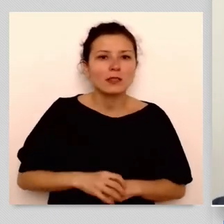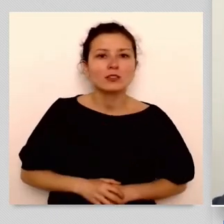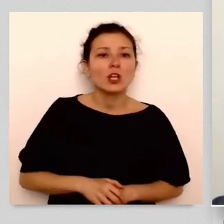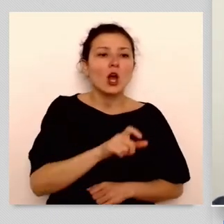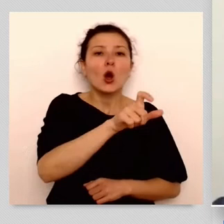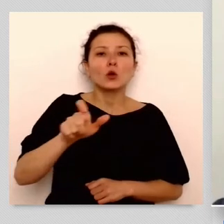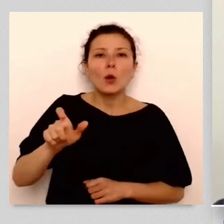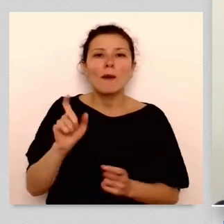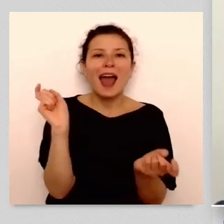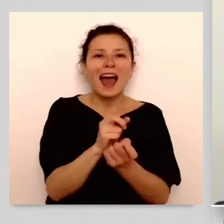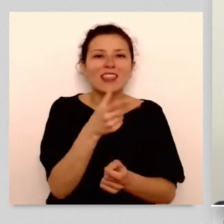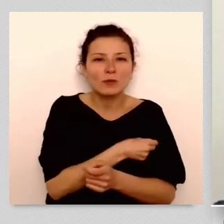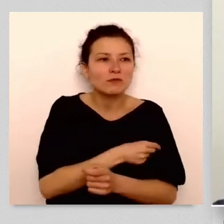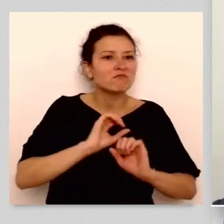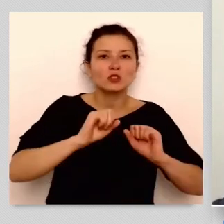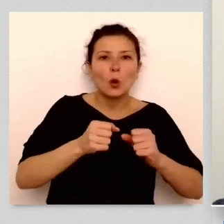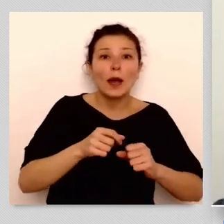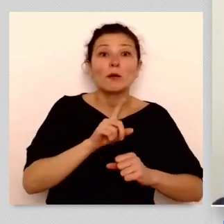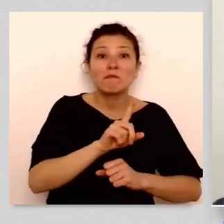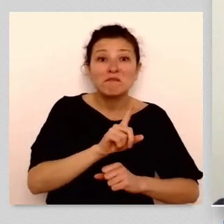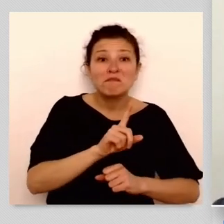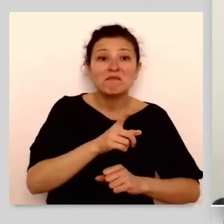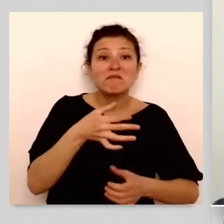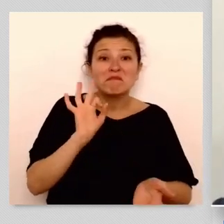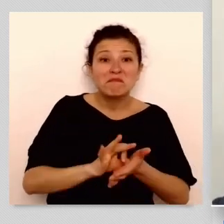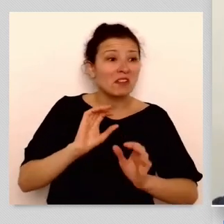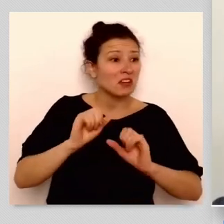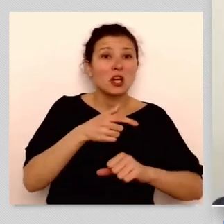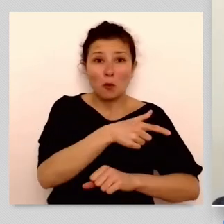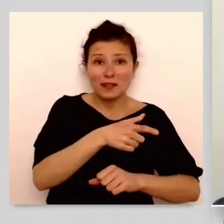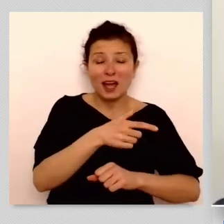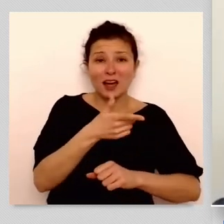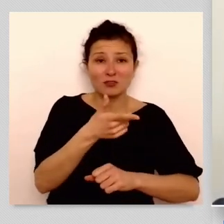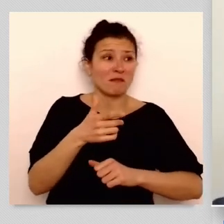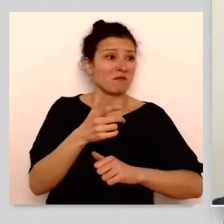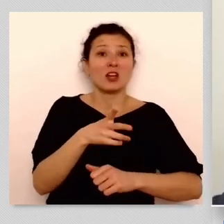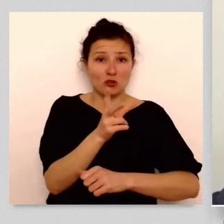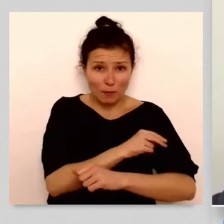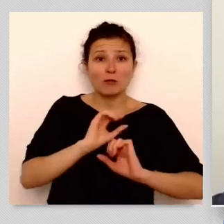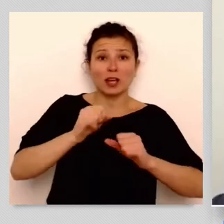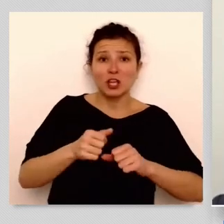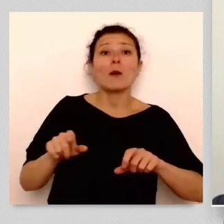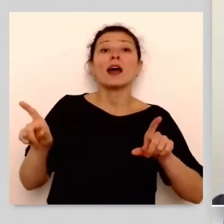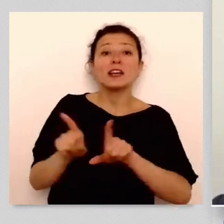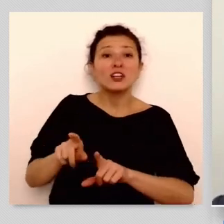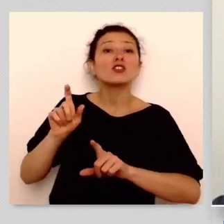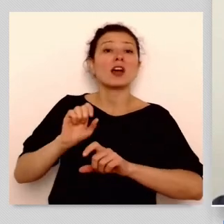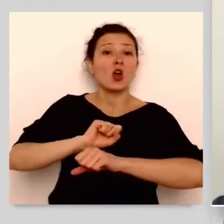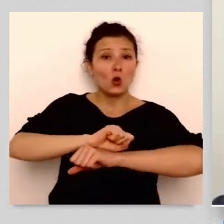antyszczepionkowcy działają, mimo że dowody na działania szczepionki i istnienia koronawirusa są